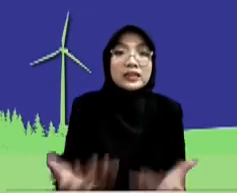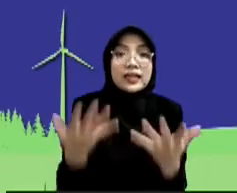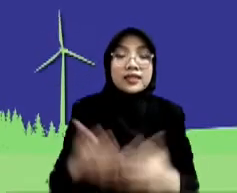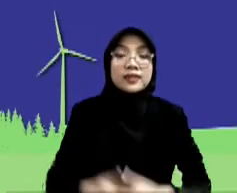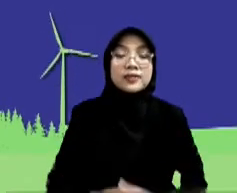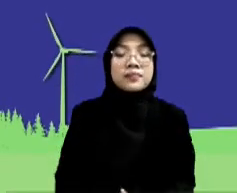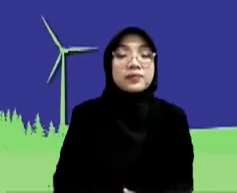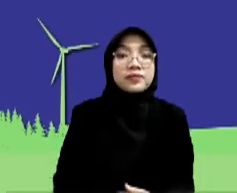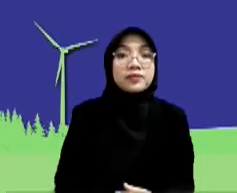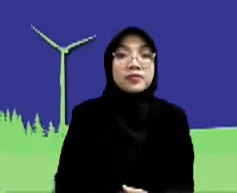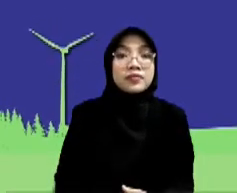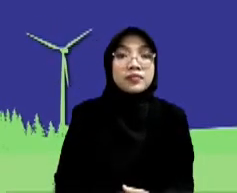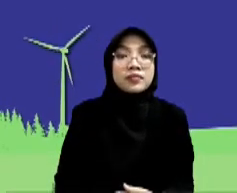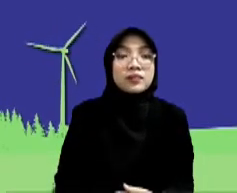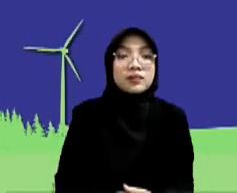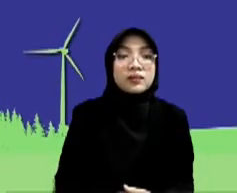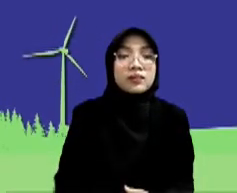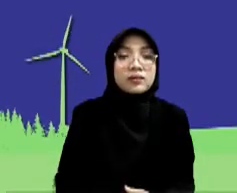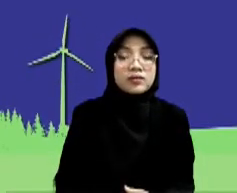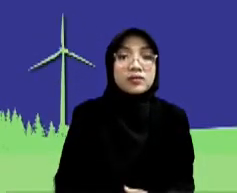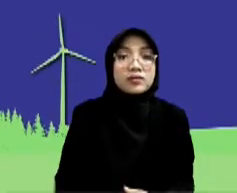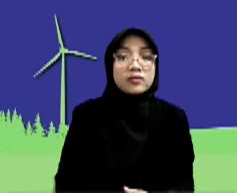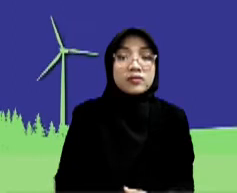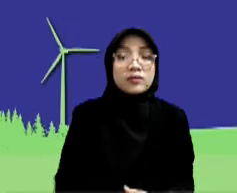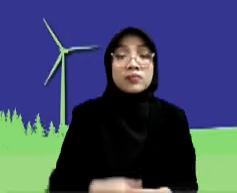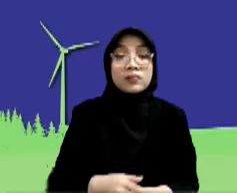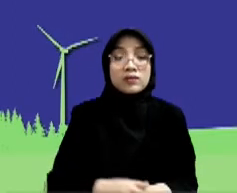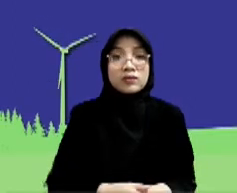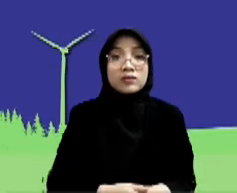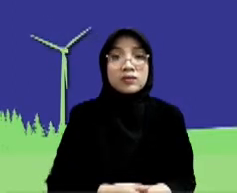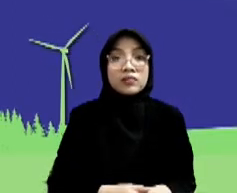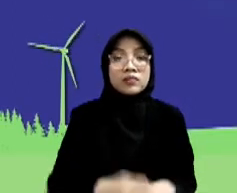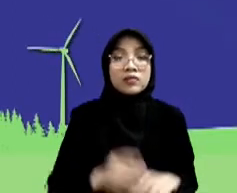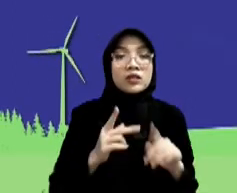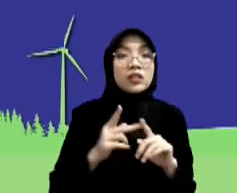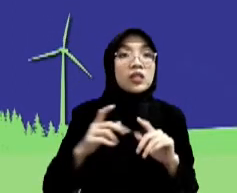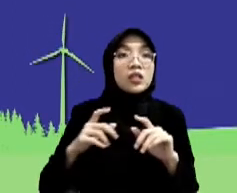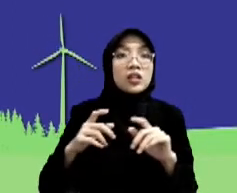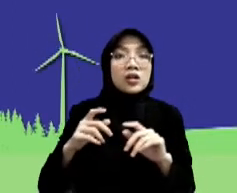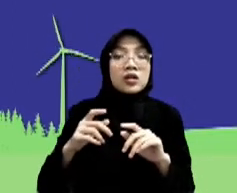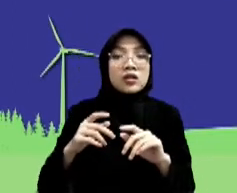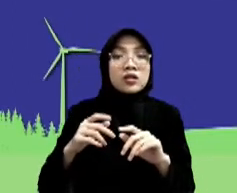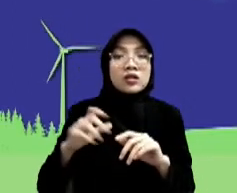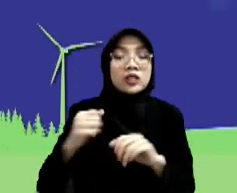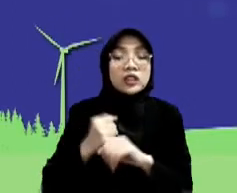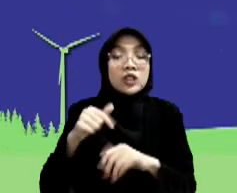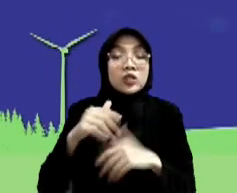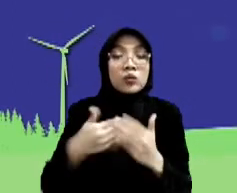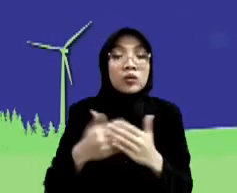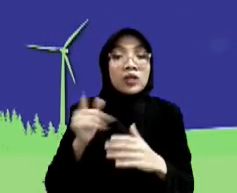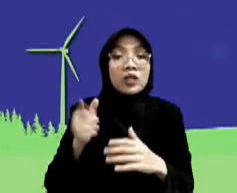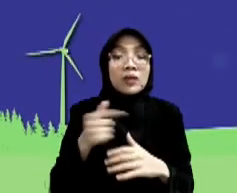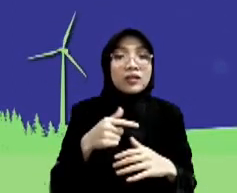dari sisi esg ya E I'm sure sekarang kita semua sudah mendengar yang namanya istilahnya just